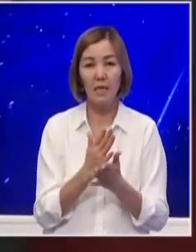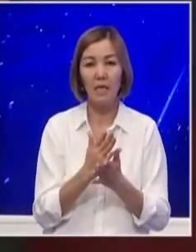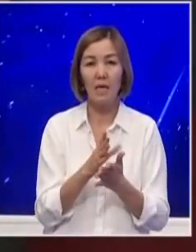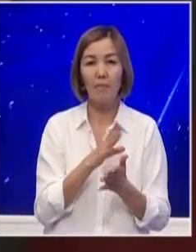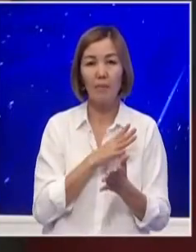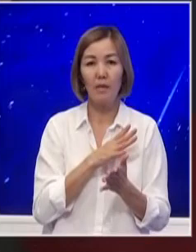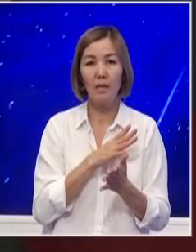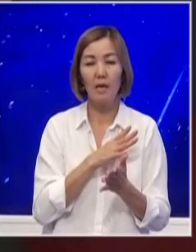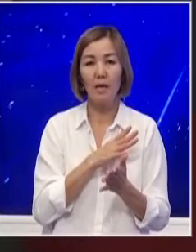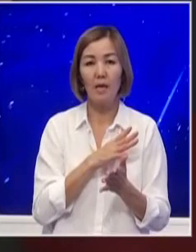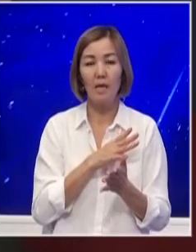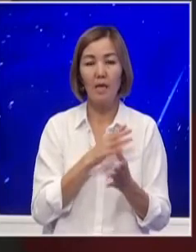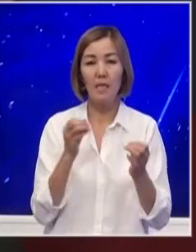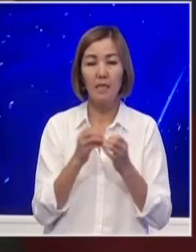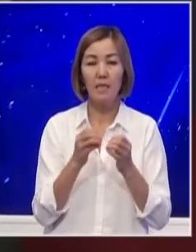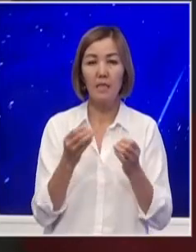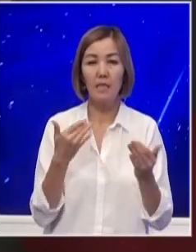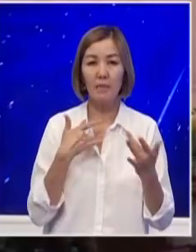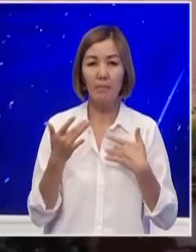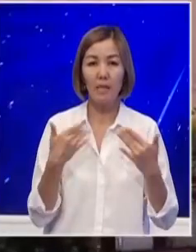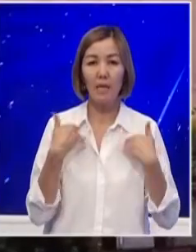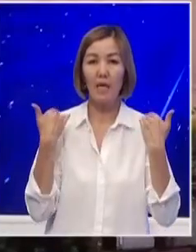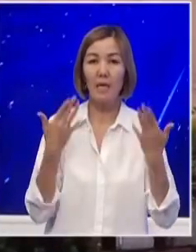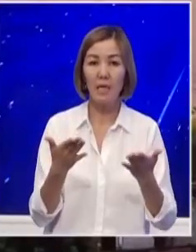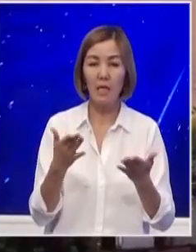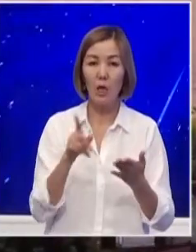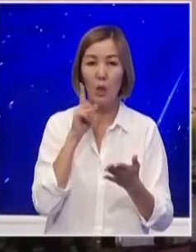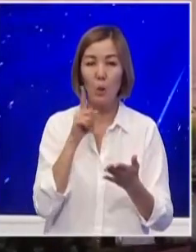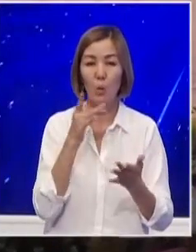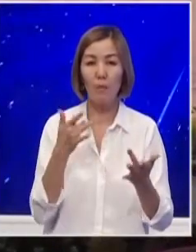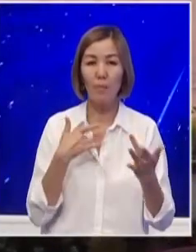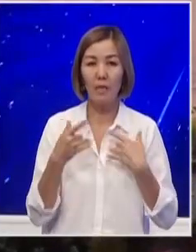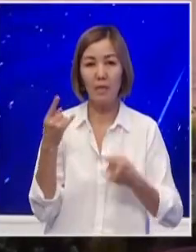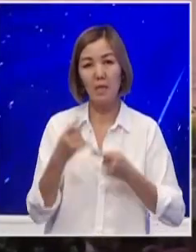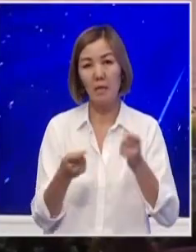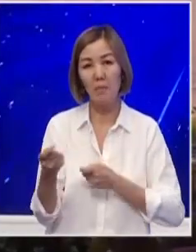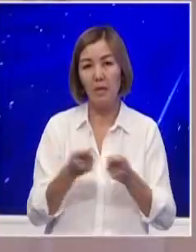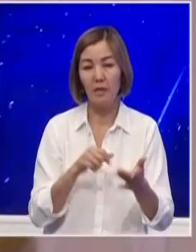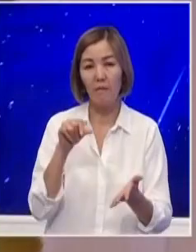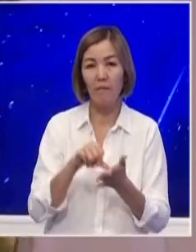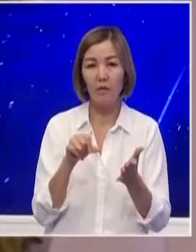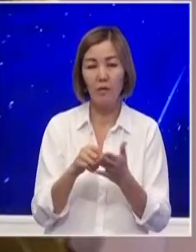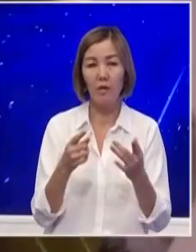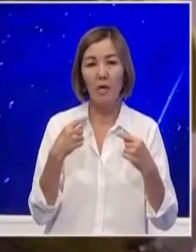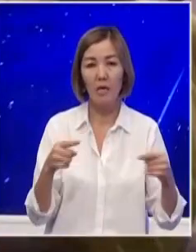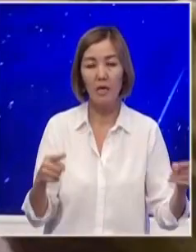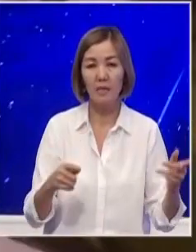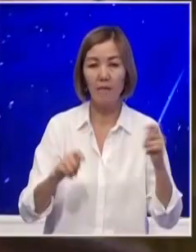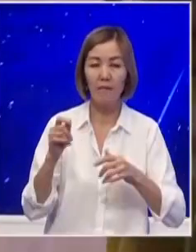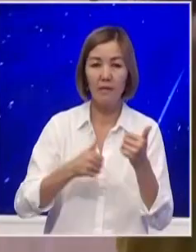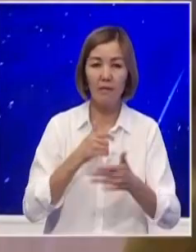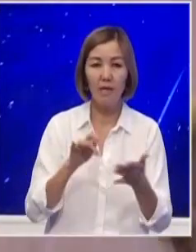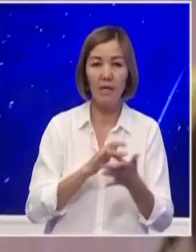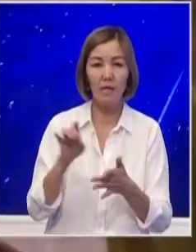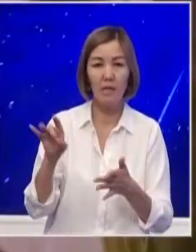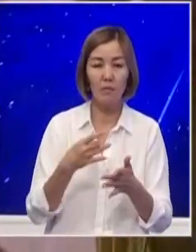было поставлено 10 спектаклей. Юные артисты являются ведущими телепередачи, выступают на дипломатических приемах, фестивалях,